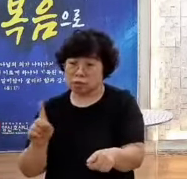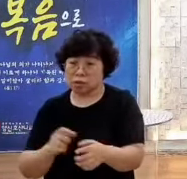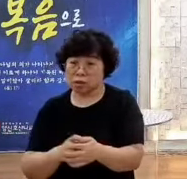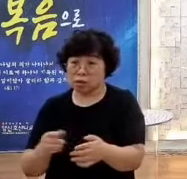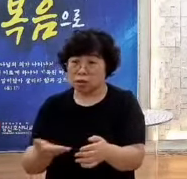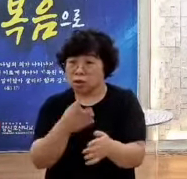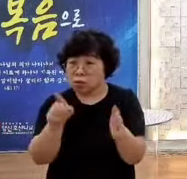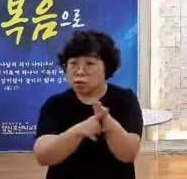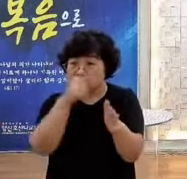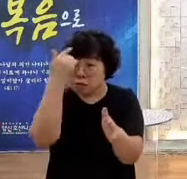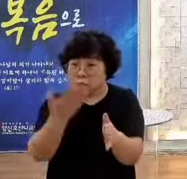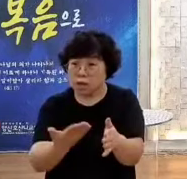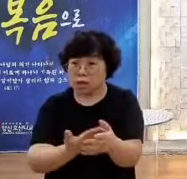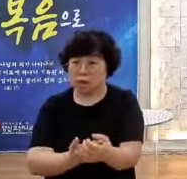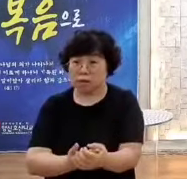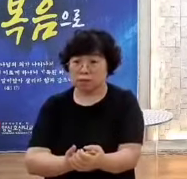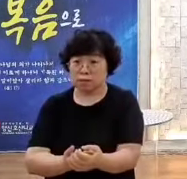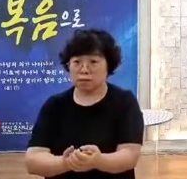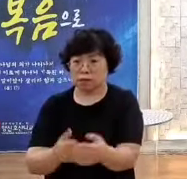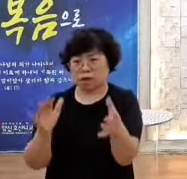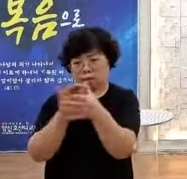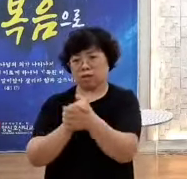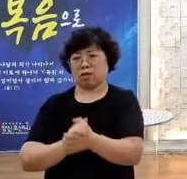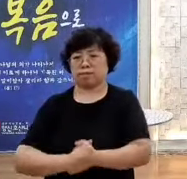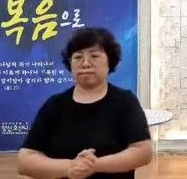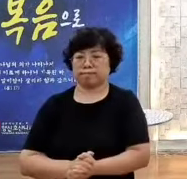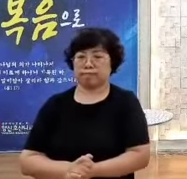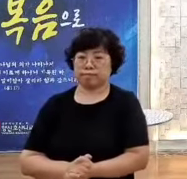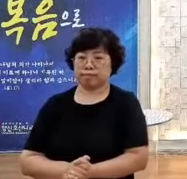여러분 믿으십니까? 아멘.